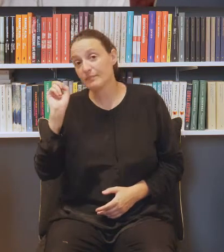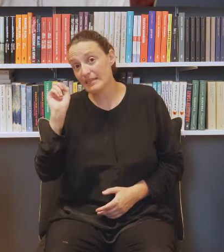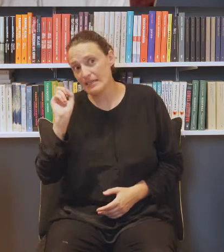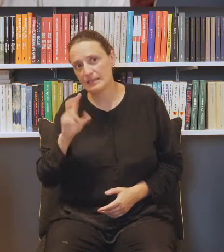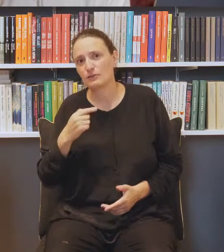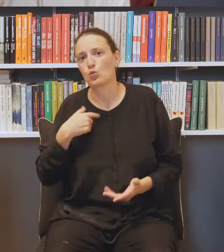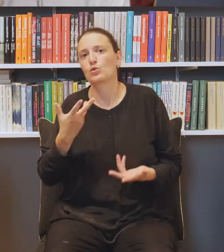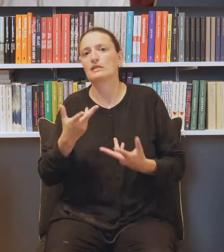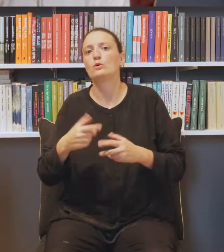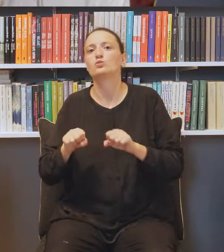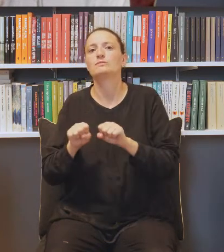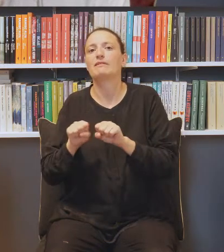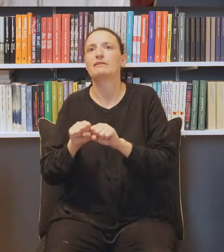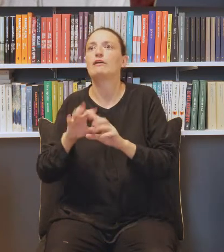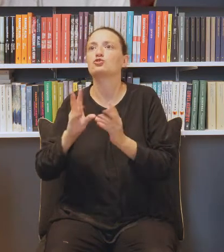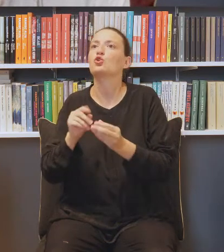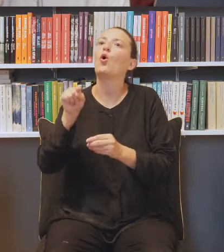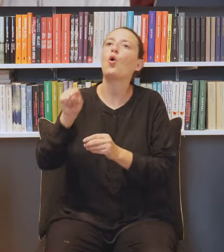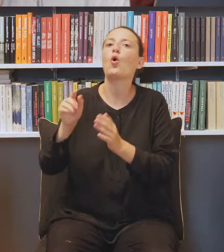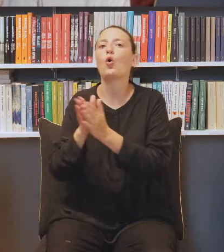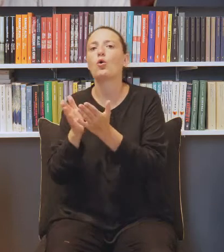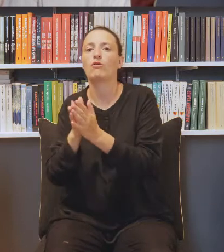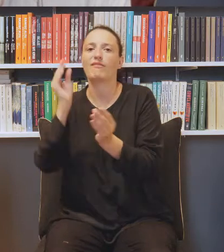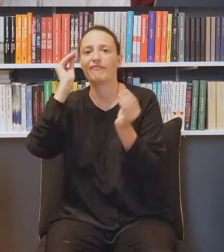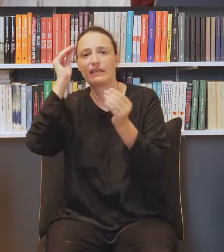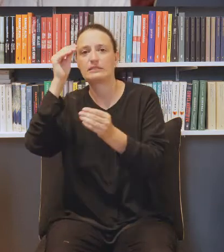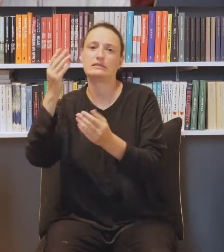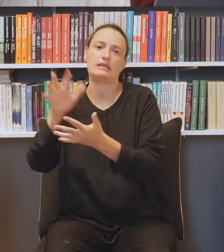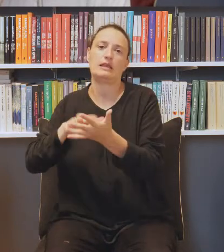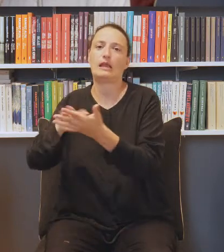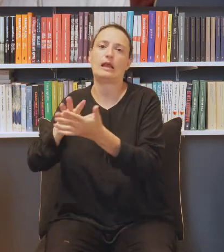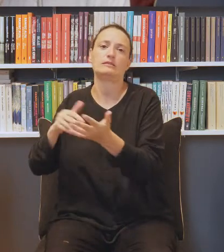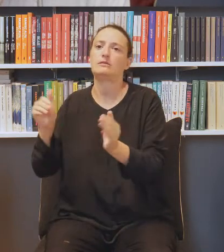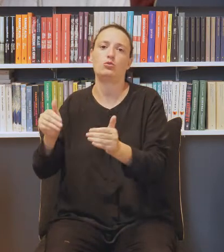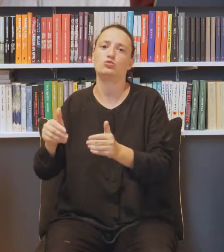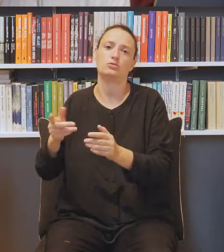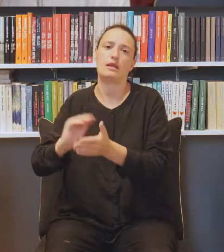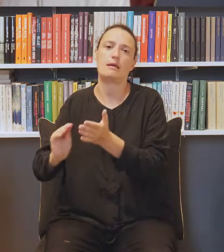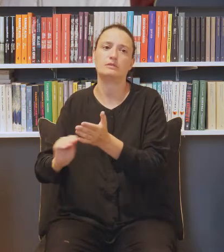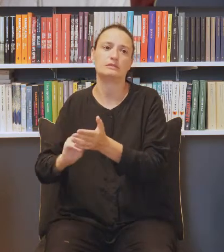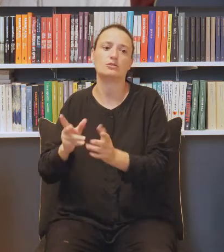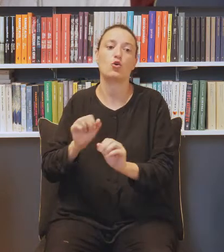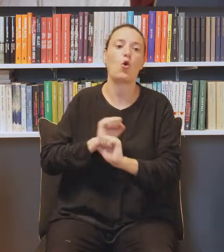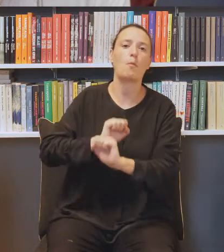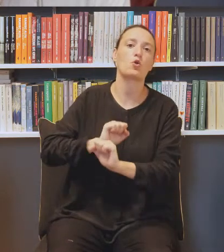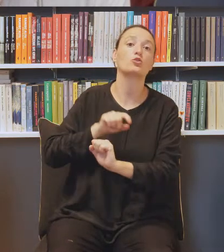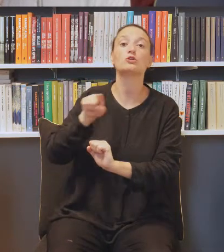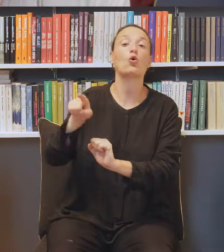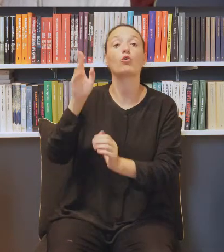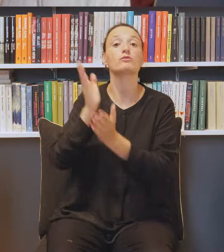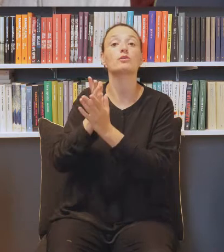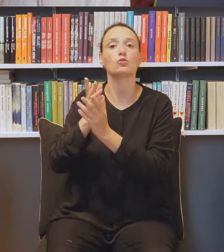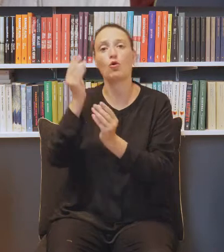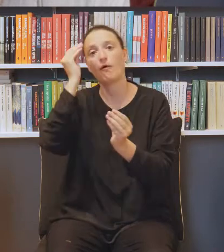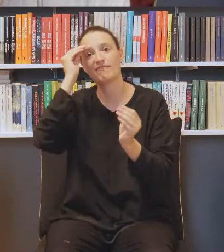nie usprawiedliwiam wszystkiego fikcją literacką, to znaczy nie uważam, że można napisać wszystko i bronić się tym, że to jest fikcja literacka, to znaczy